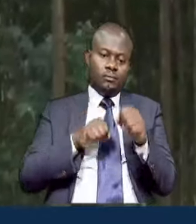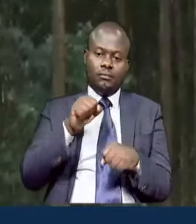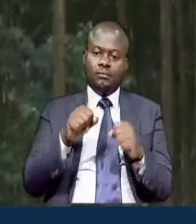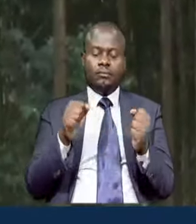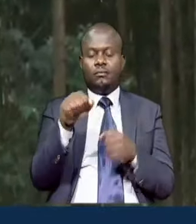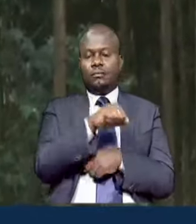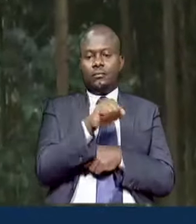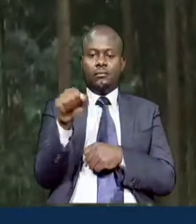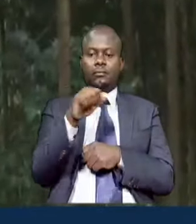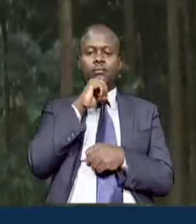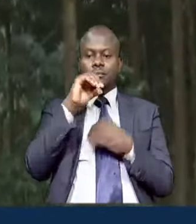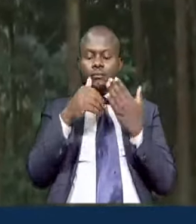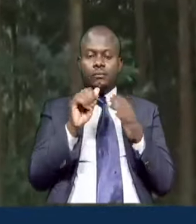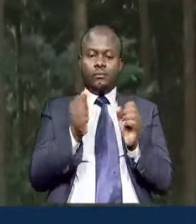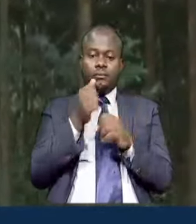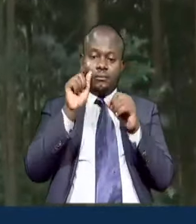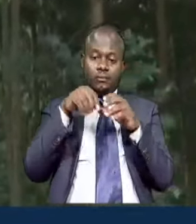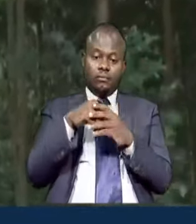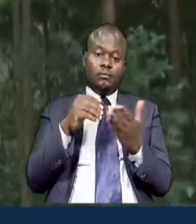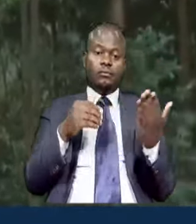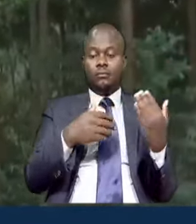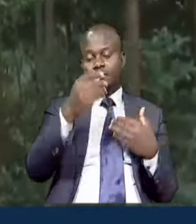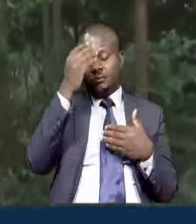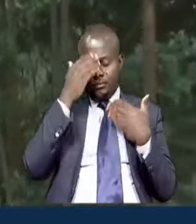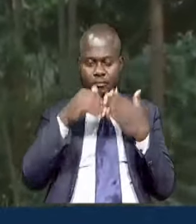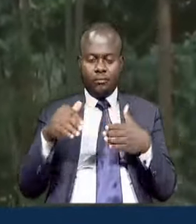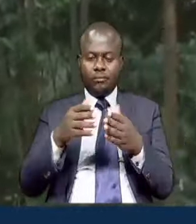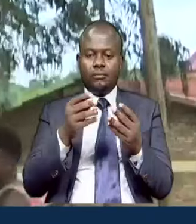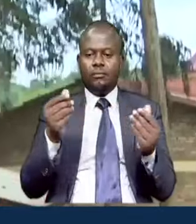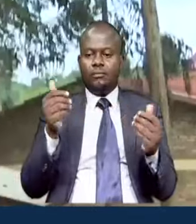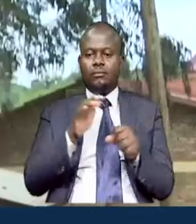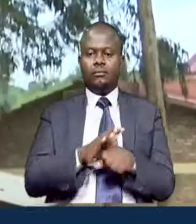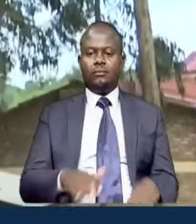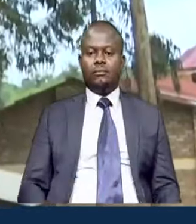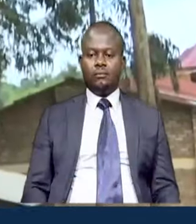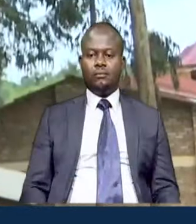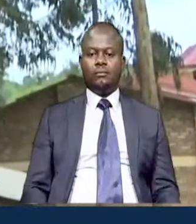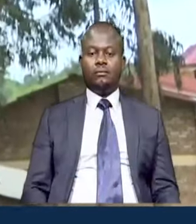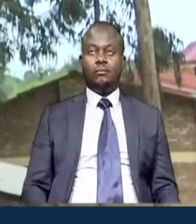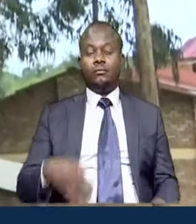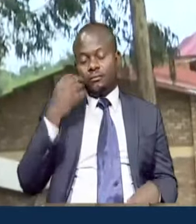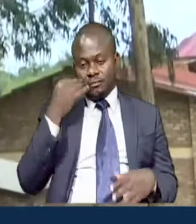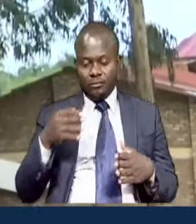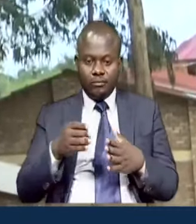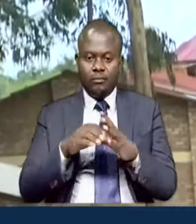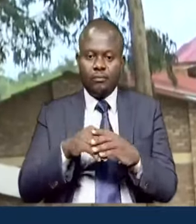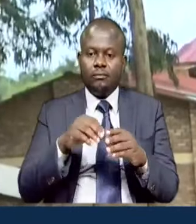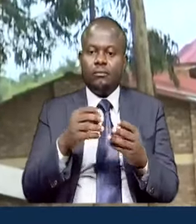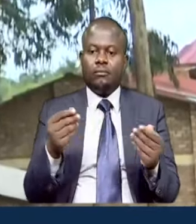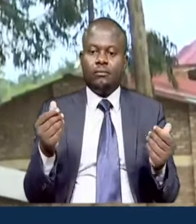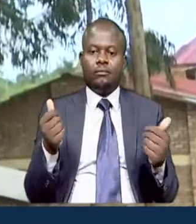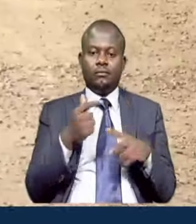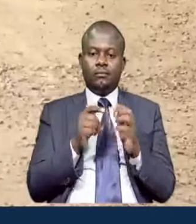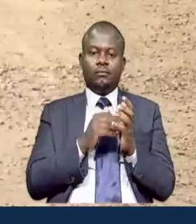n'imodoka ntago ibasha kuza gupakira ngo ibijyane kubera umuhanda wangiritse cyane nubwo umuhanda warapfuye tuzawukora ariko ntago umuhanda